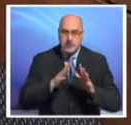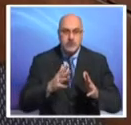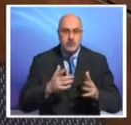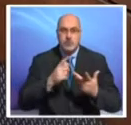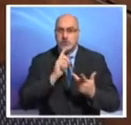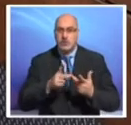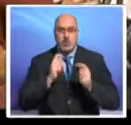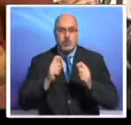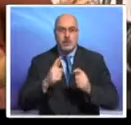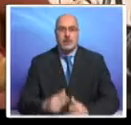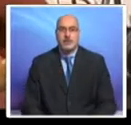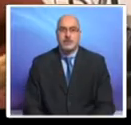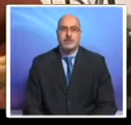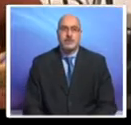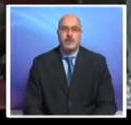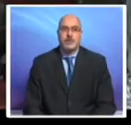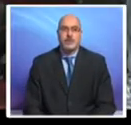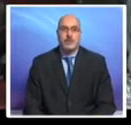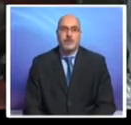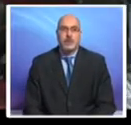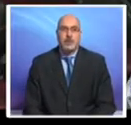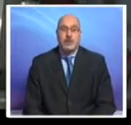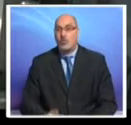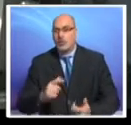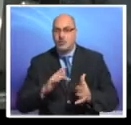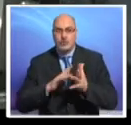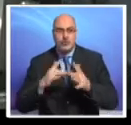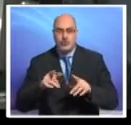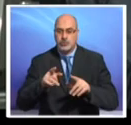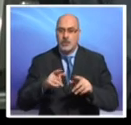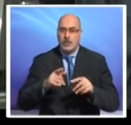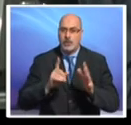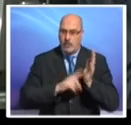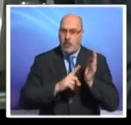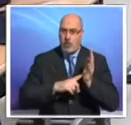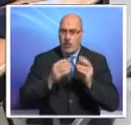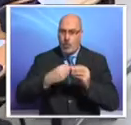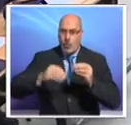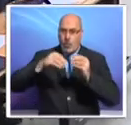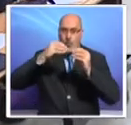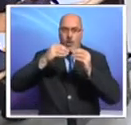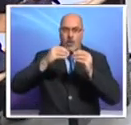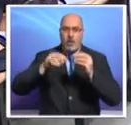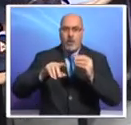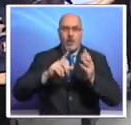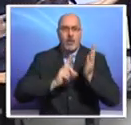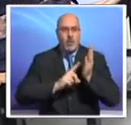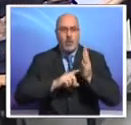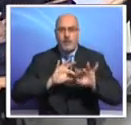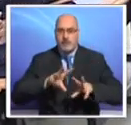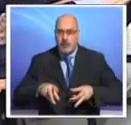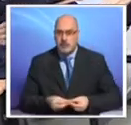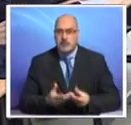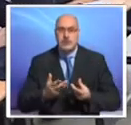القرار السياسي بالبلاد، مكسب تدعم بترسانة تشريعية هامة مست قانون الأسرة